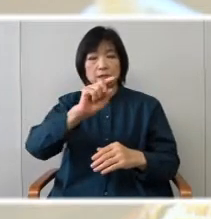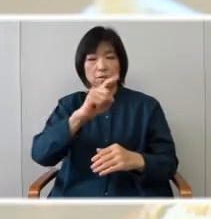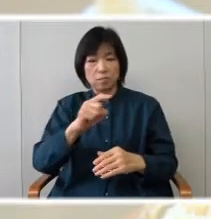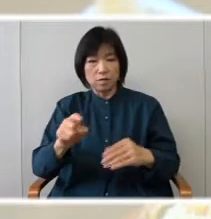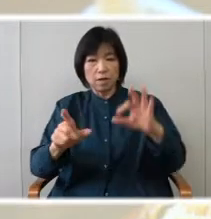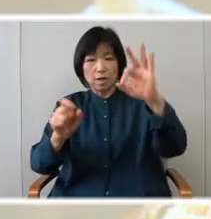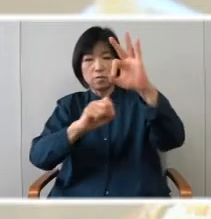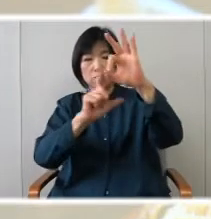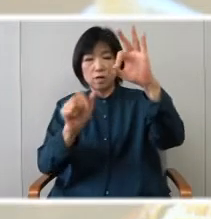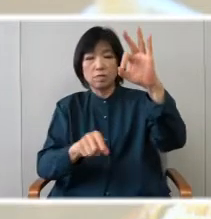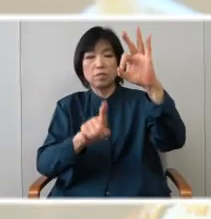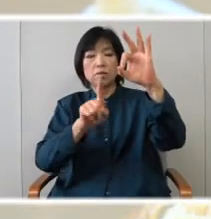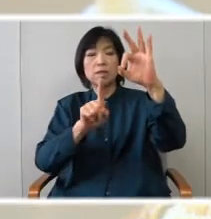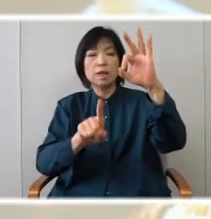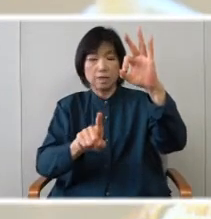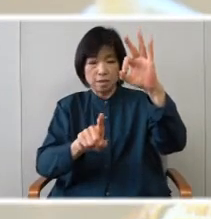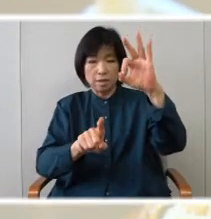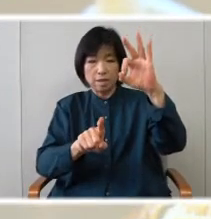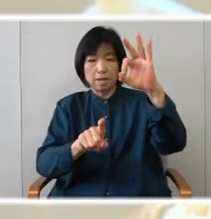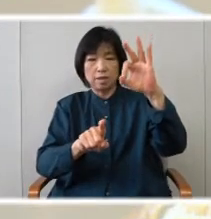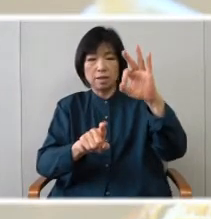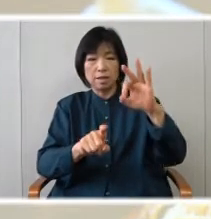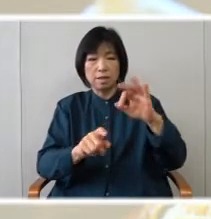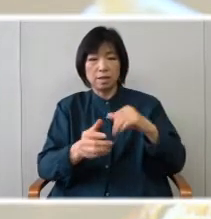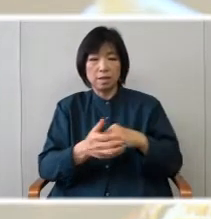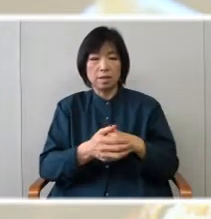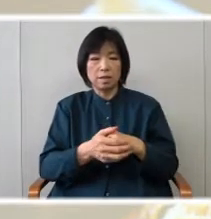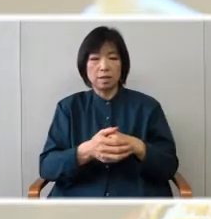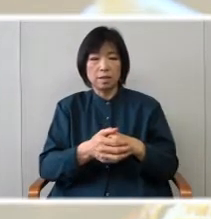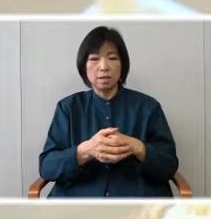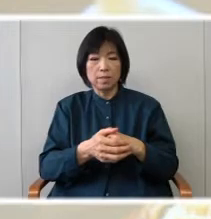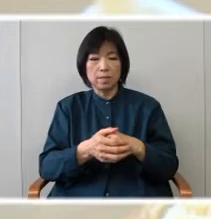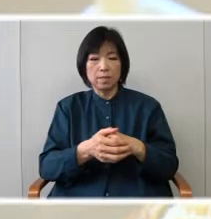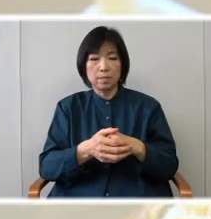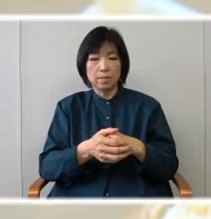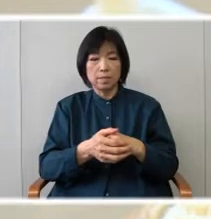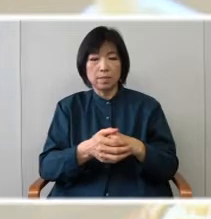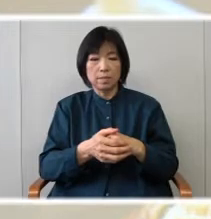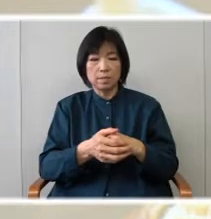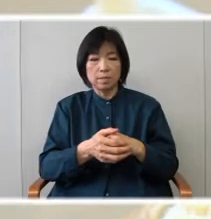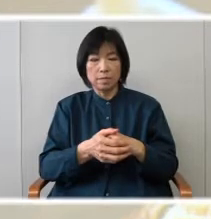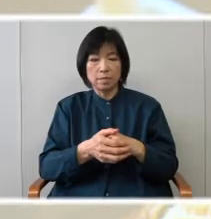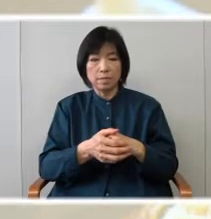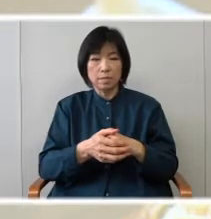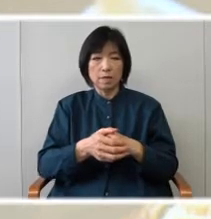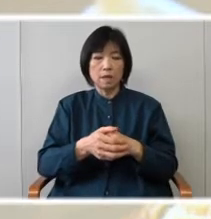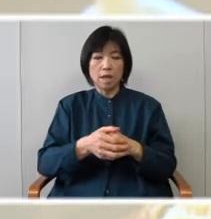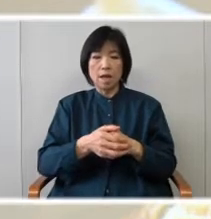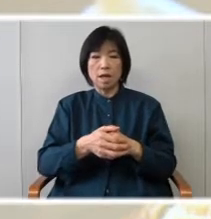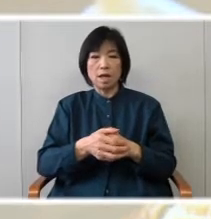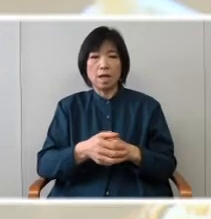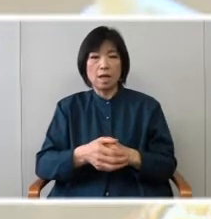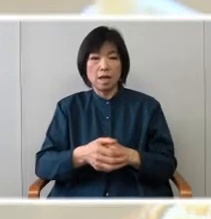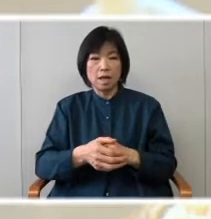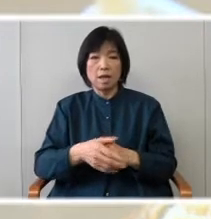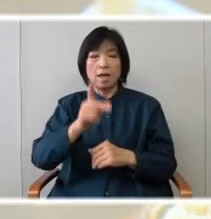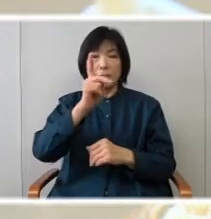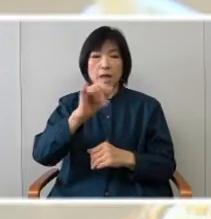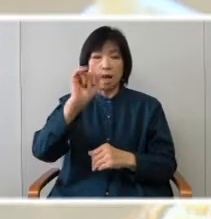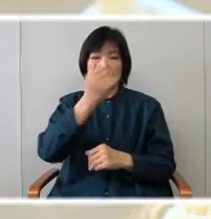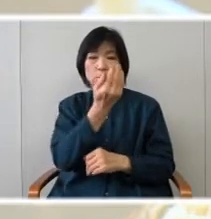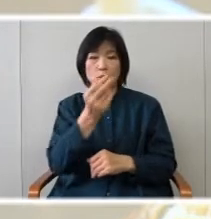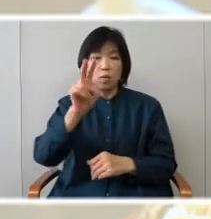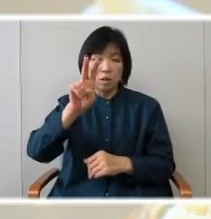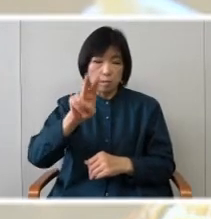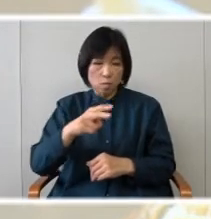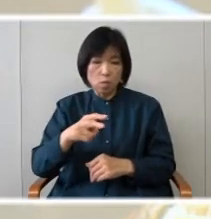のマルシも同じ10月の1日で、同じく貝堀体験が10月の1日とで、